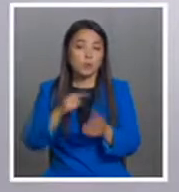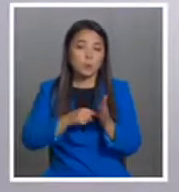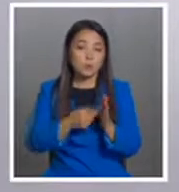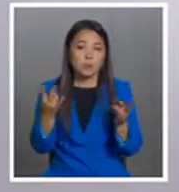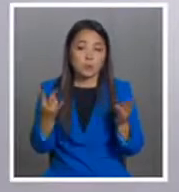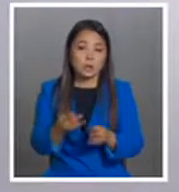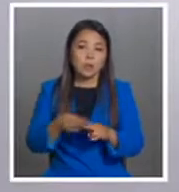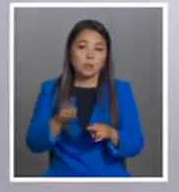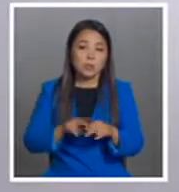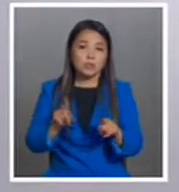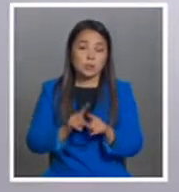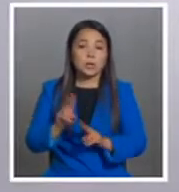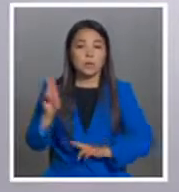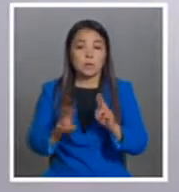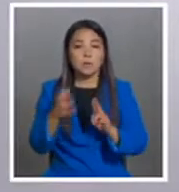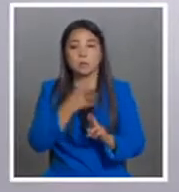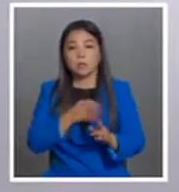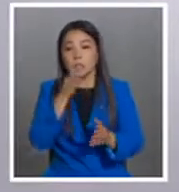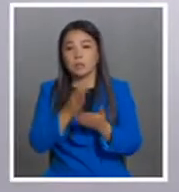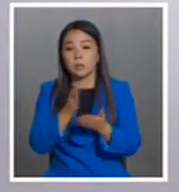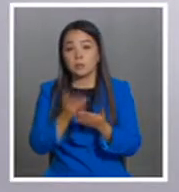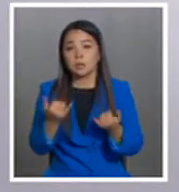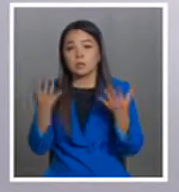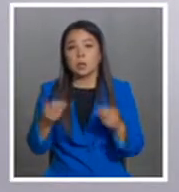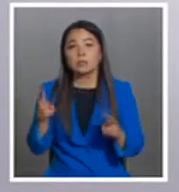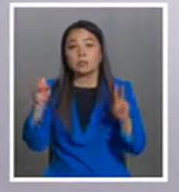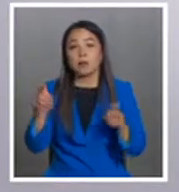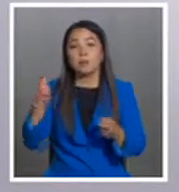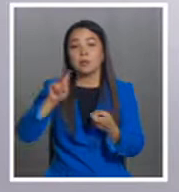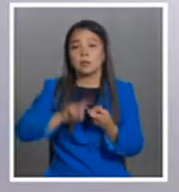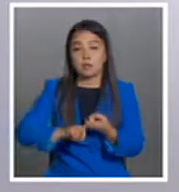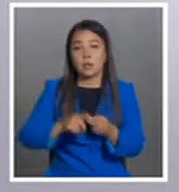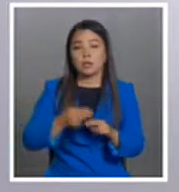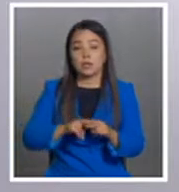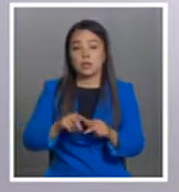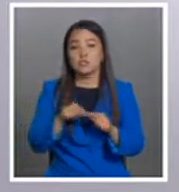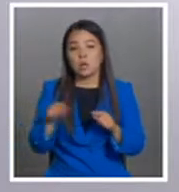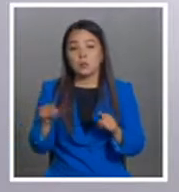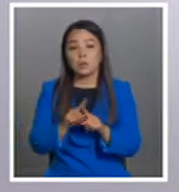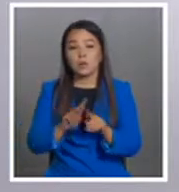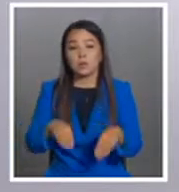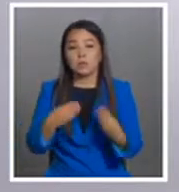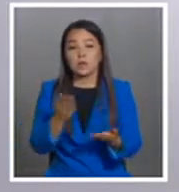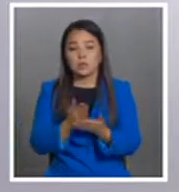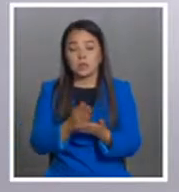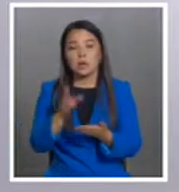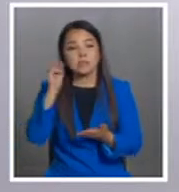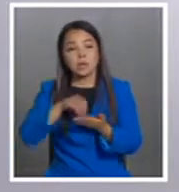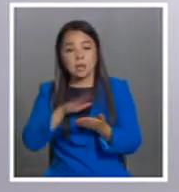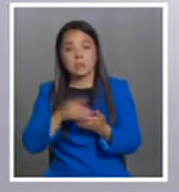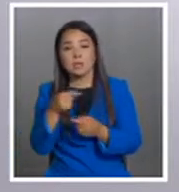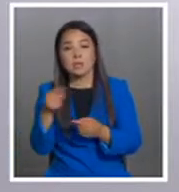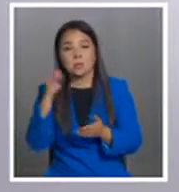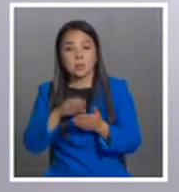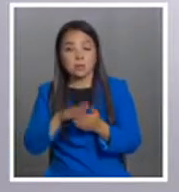Ал енді осы ереженің негізінде біз бүгінгі тақырыпқа байланысты шаманы берілген сандарға кері пропорционал